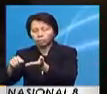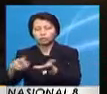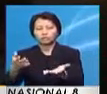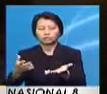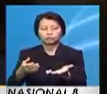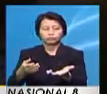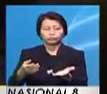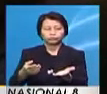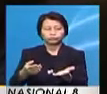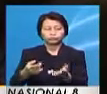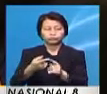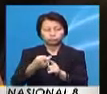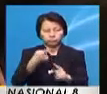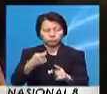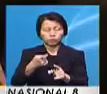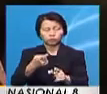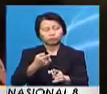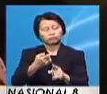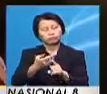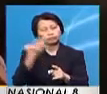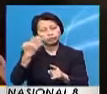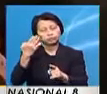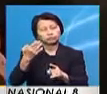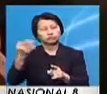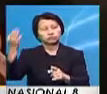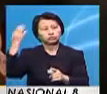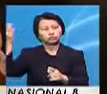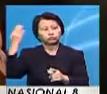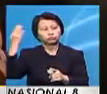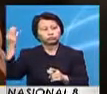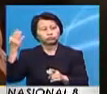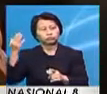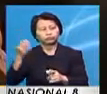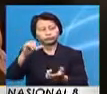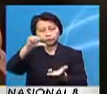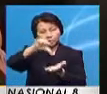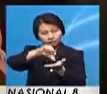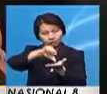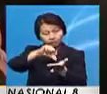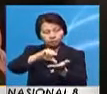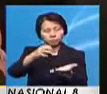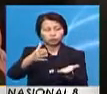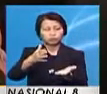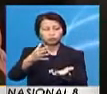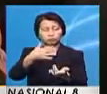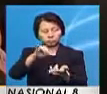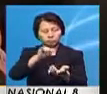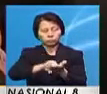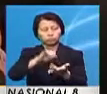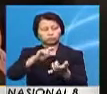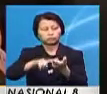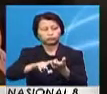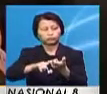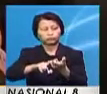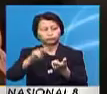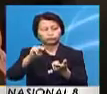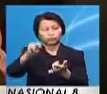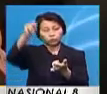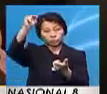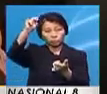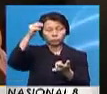daripada biasanya dari dulu Iran, dari North